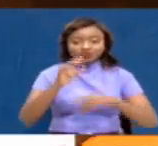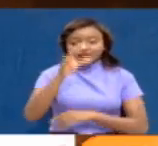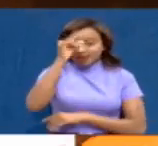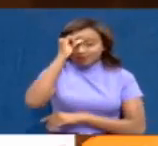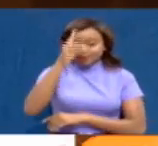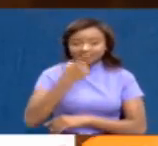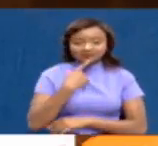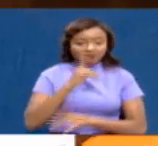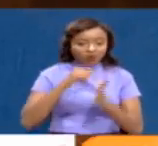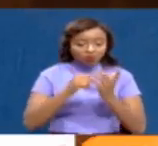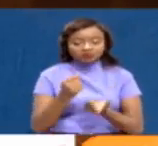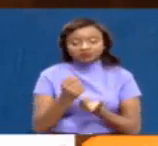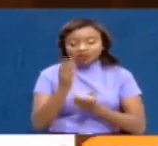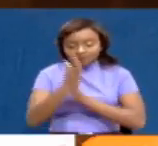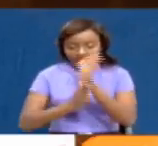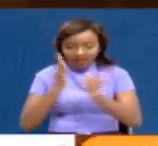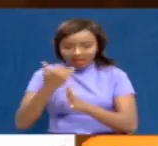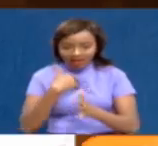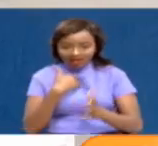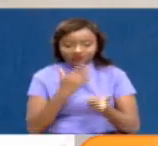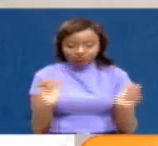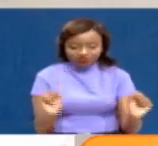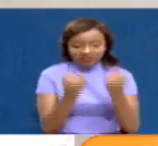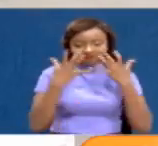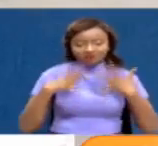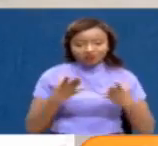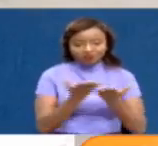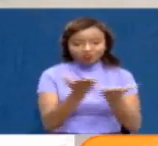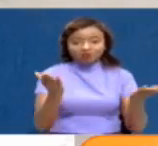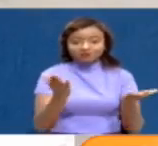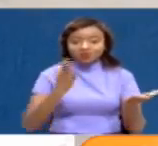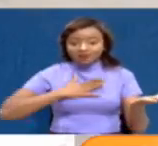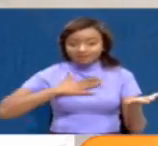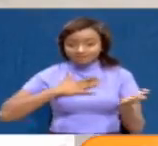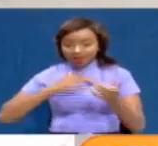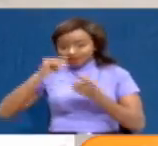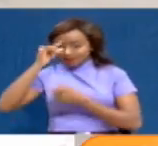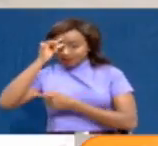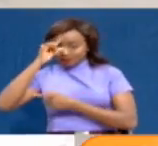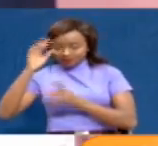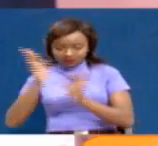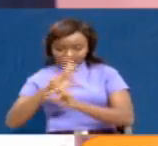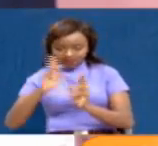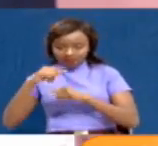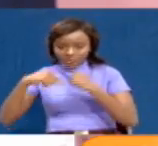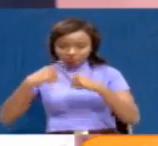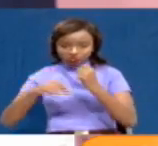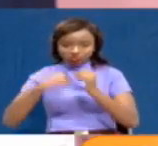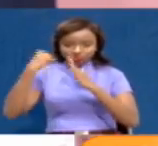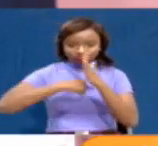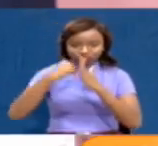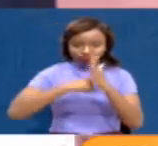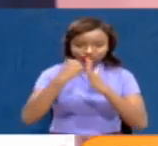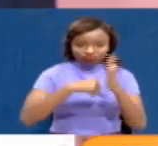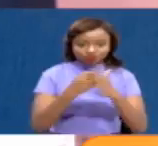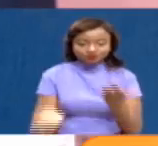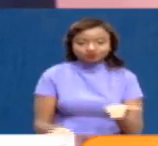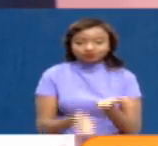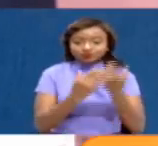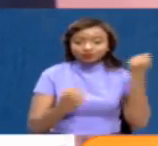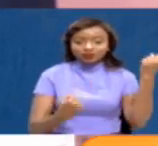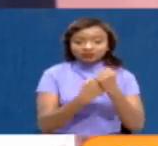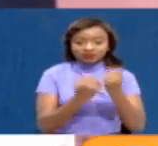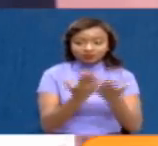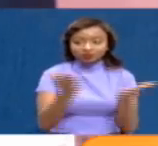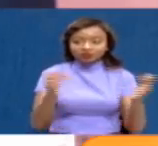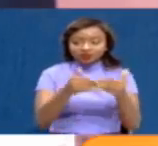mipango ya kuwasaidia waathiriwa wakati huu wa dharura. And my administration continues to make every effort to support